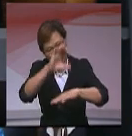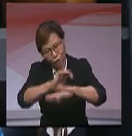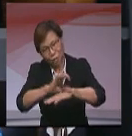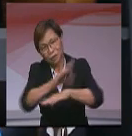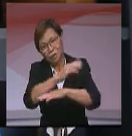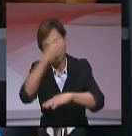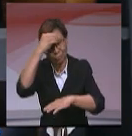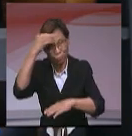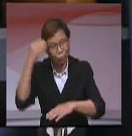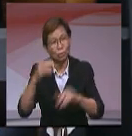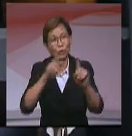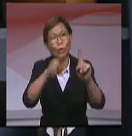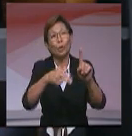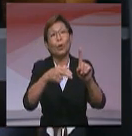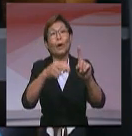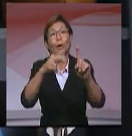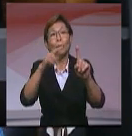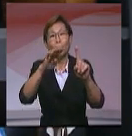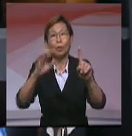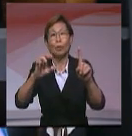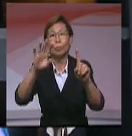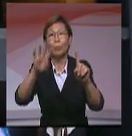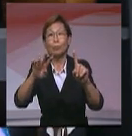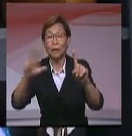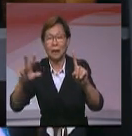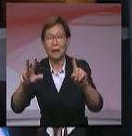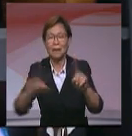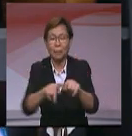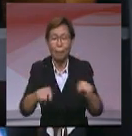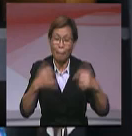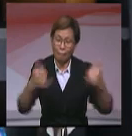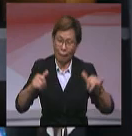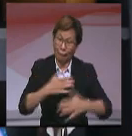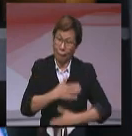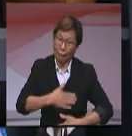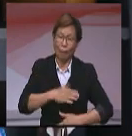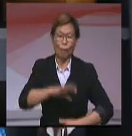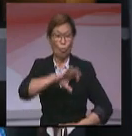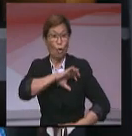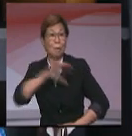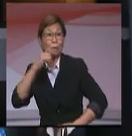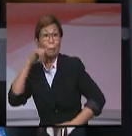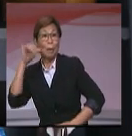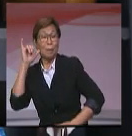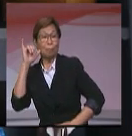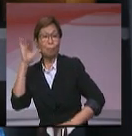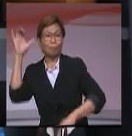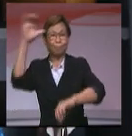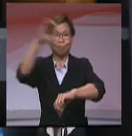1,343 tempat riadah. PDRM semalam telah menahan